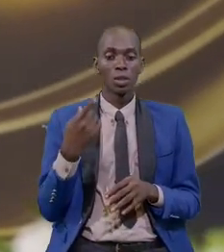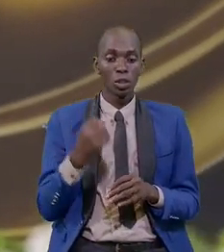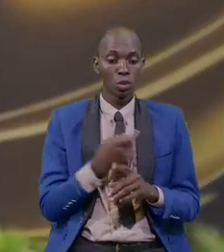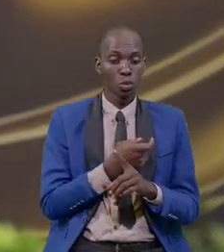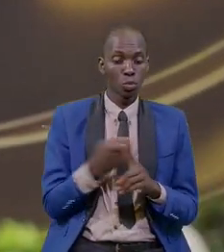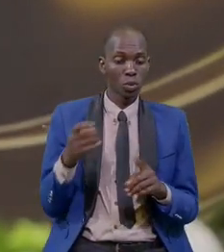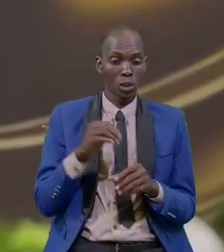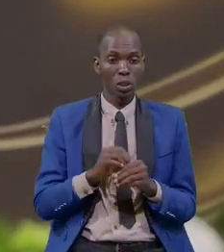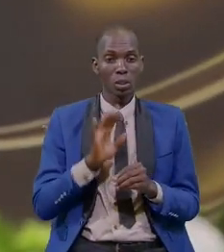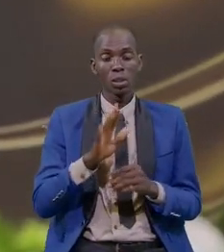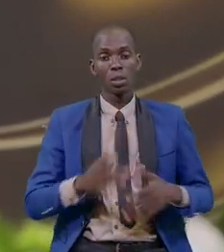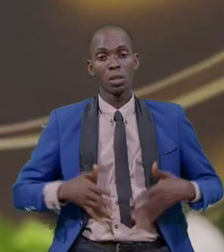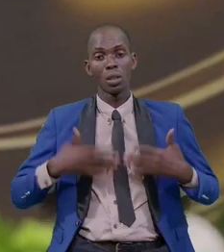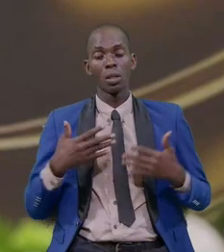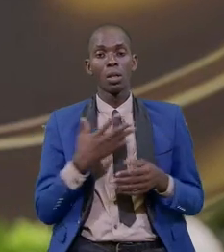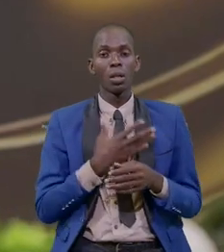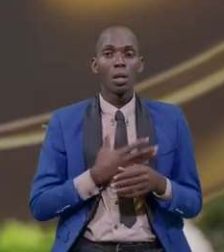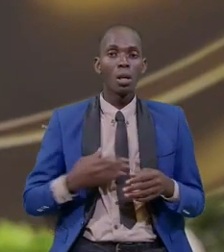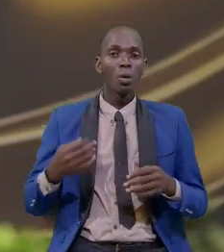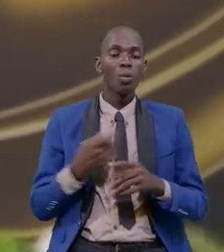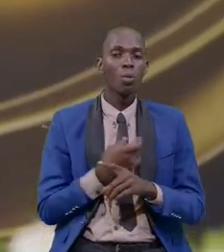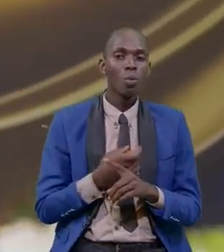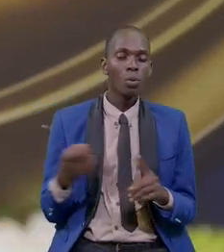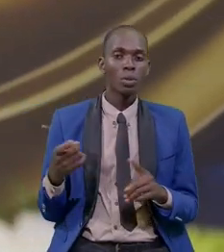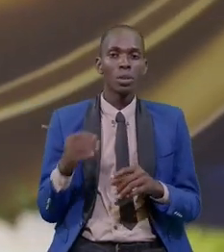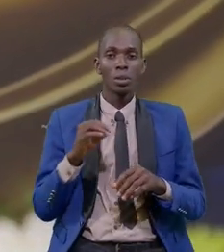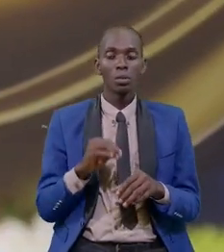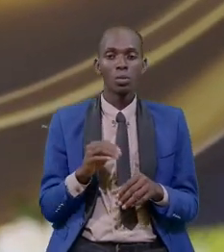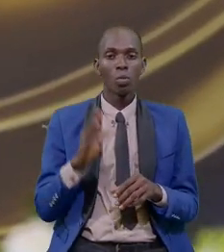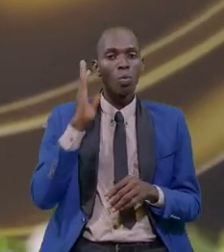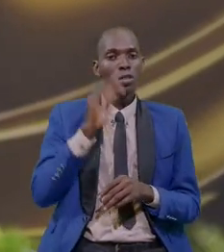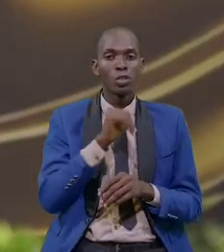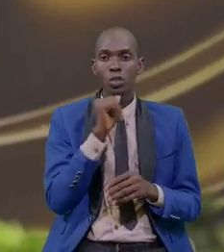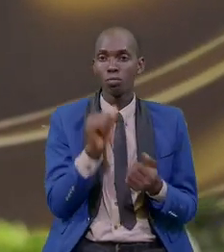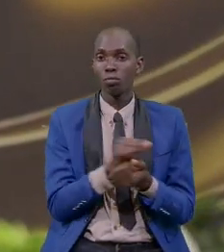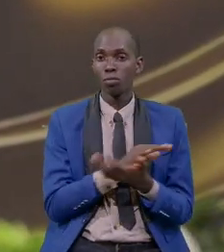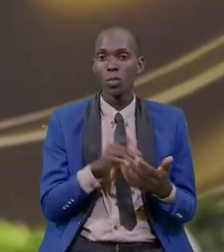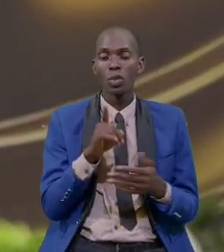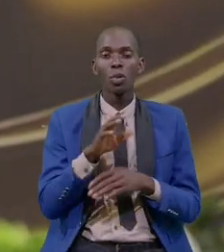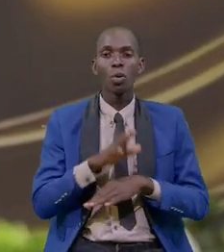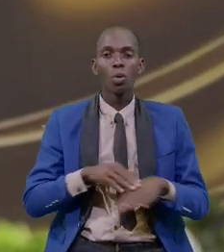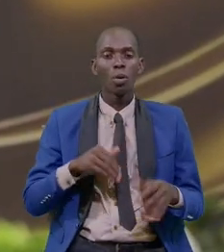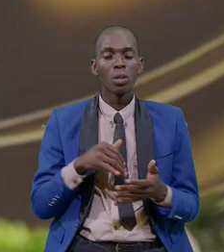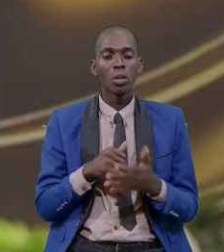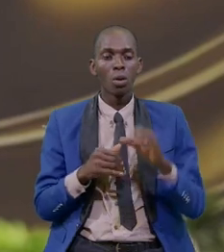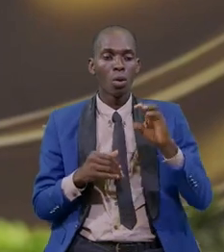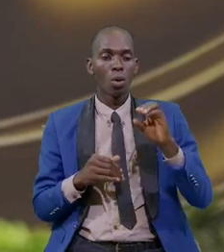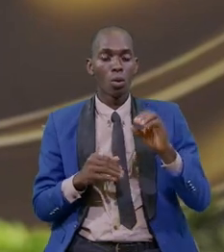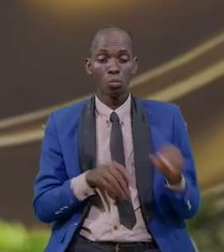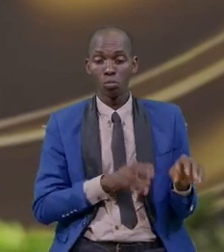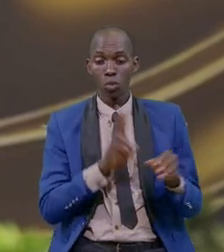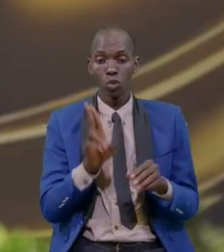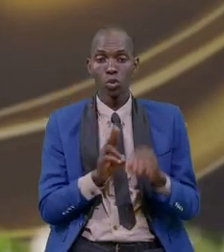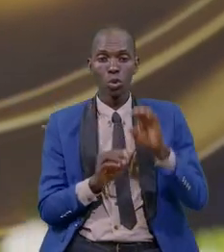vie, la plaie qui est dans son cœur, puisse guérir, ne le détruise pas. Il va verser de l'huile et du vin.